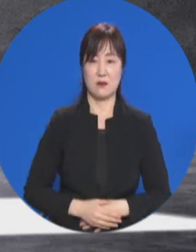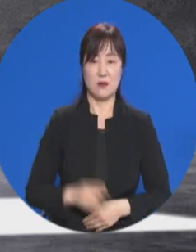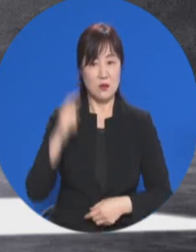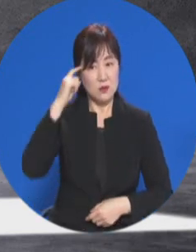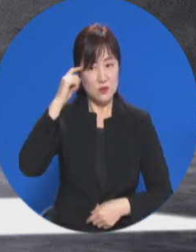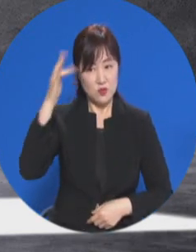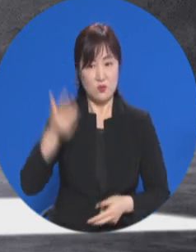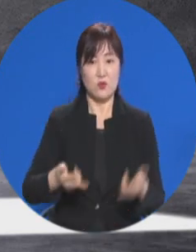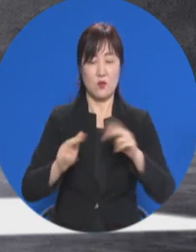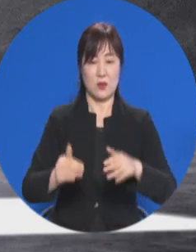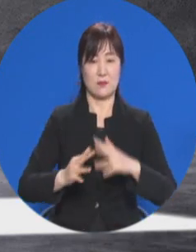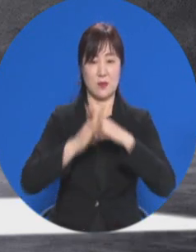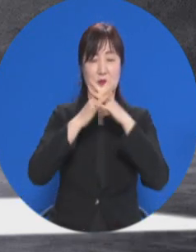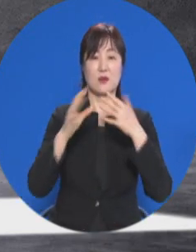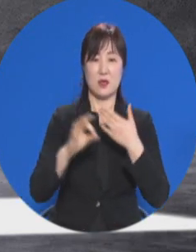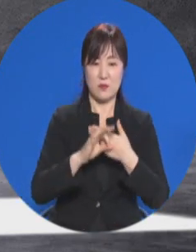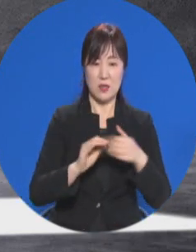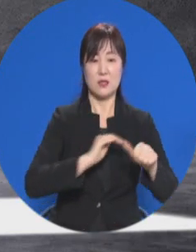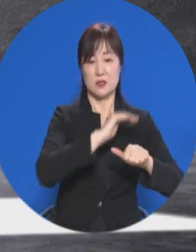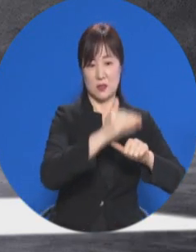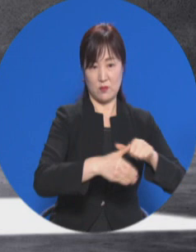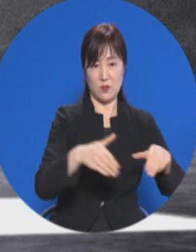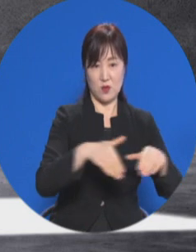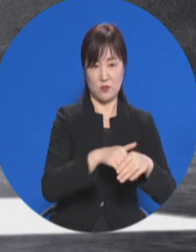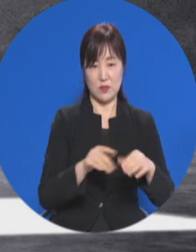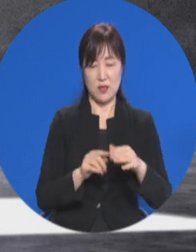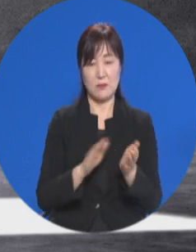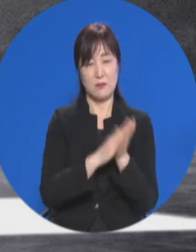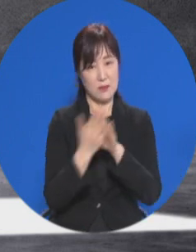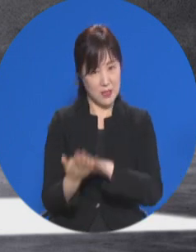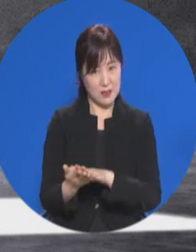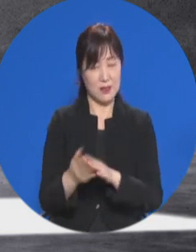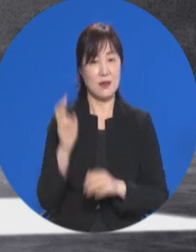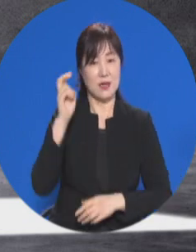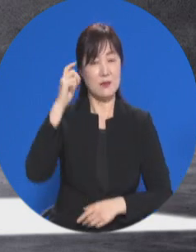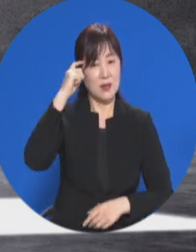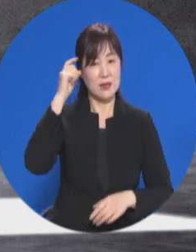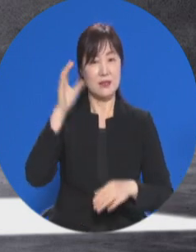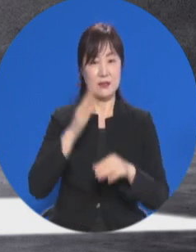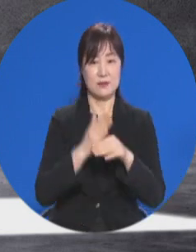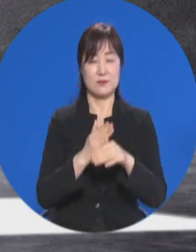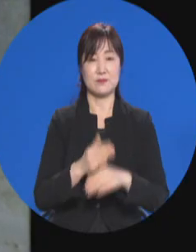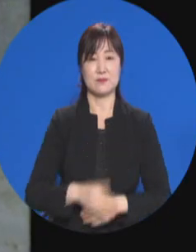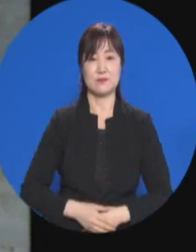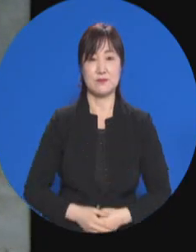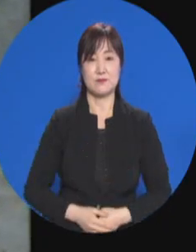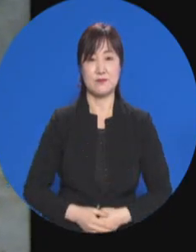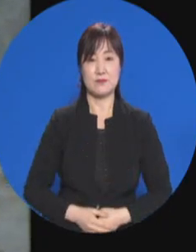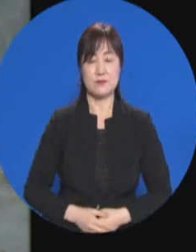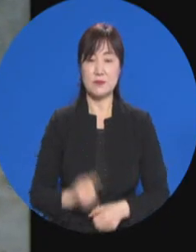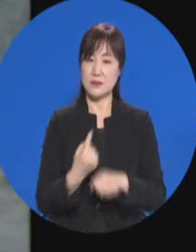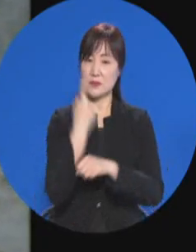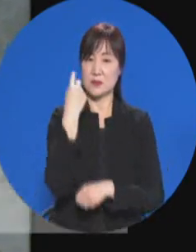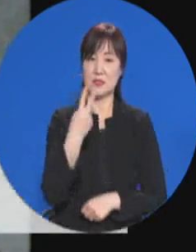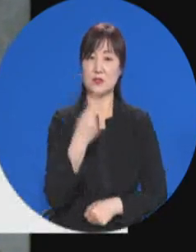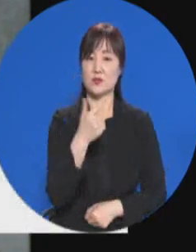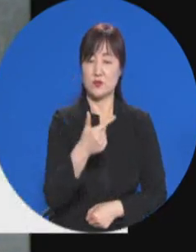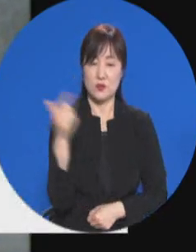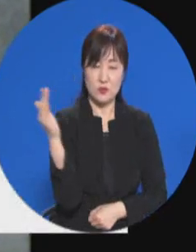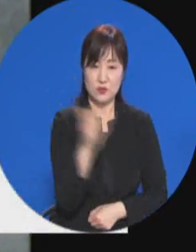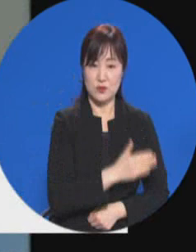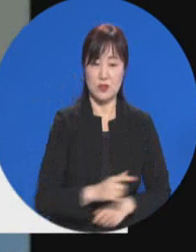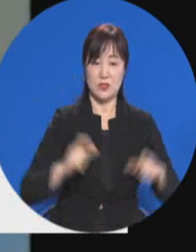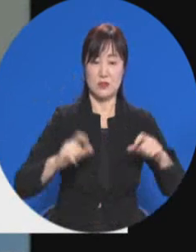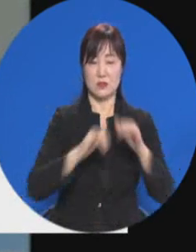추모공원이 조성되면 지역의 장묘문화 선진화에 큰 도움이 될 수 있을 것으로 기대하고 있습니다. 지난 2006년 이후